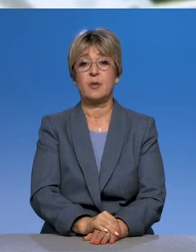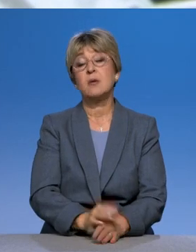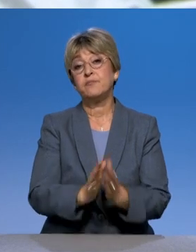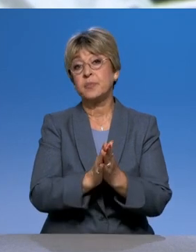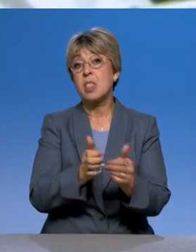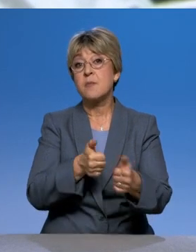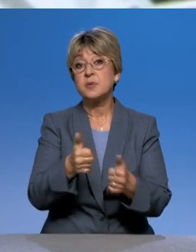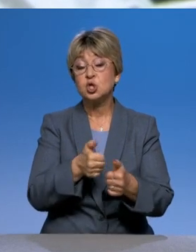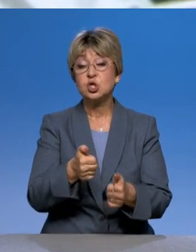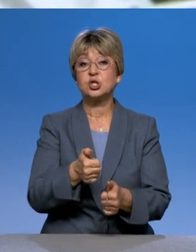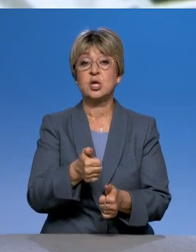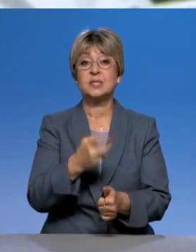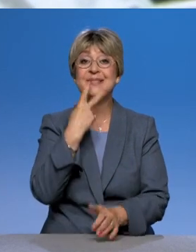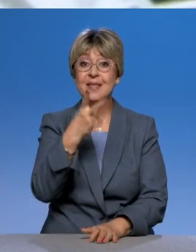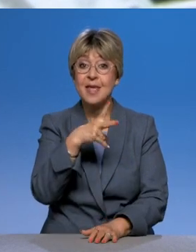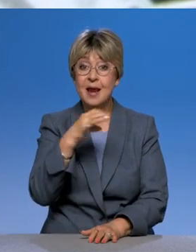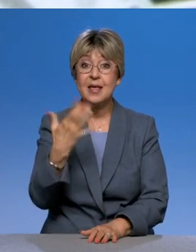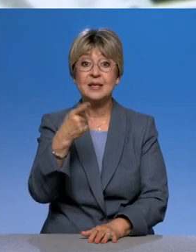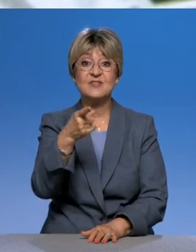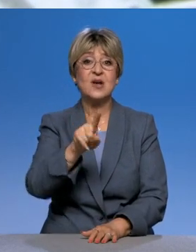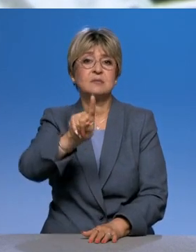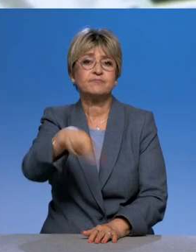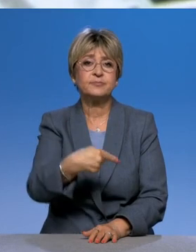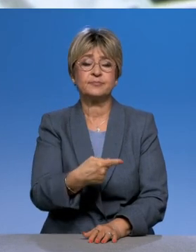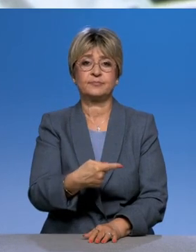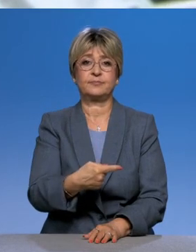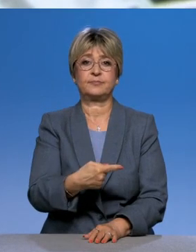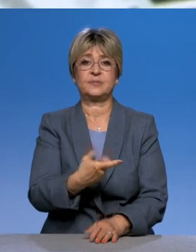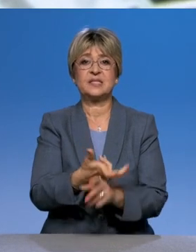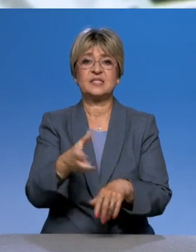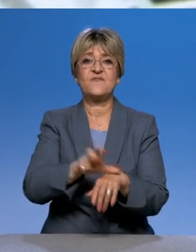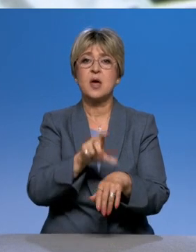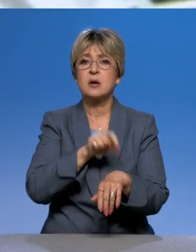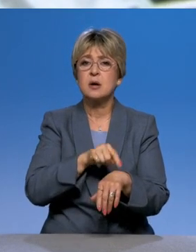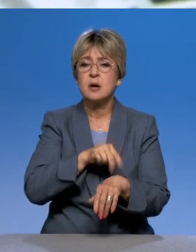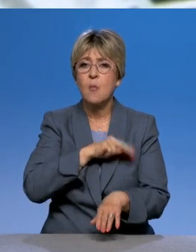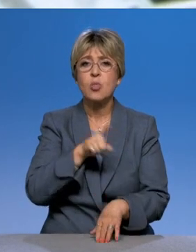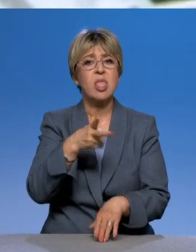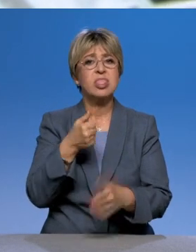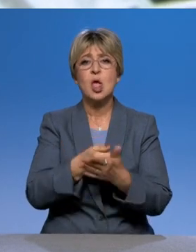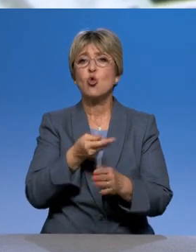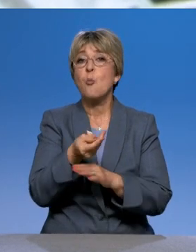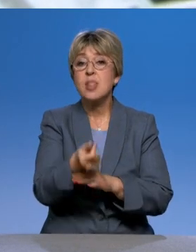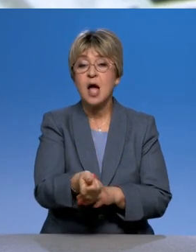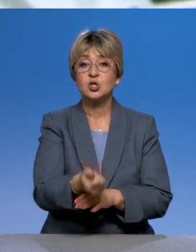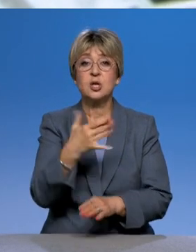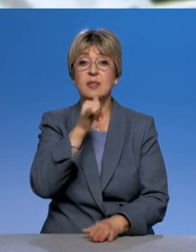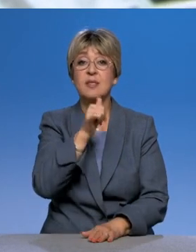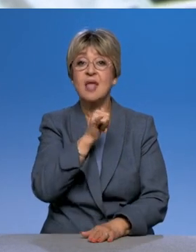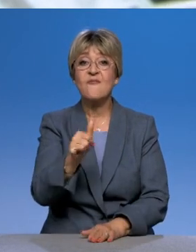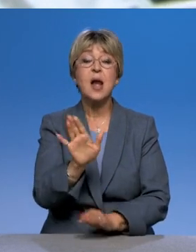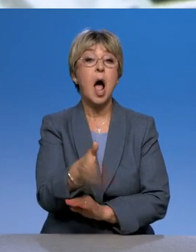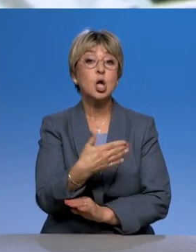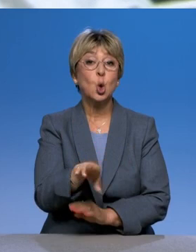вы перерабатывали там, действительно, вас заставляли, вот, вам не доплачивали или не давали потом